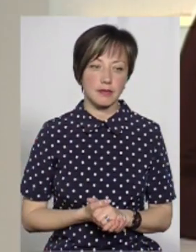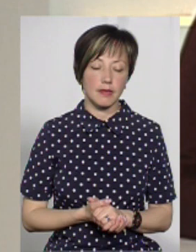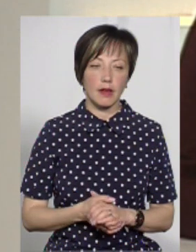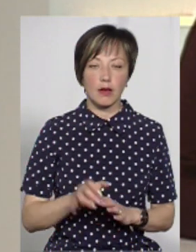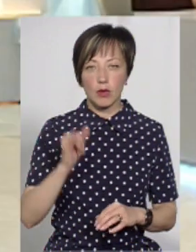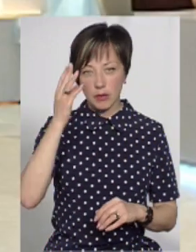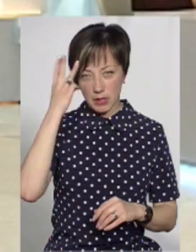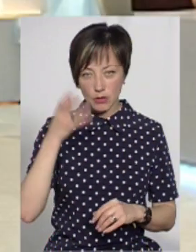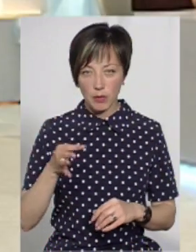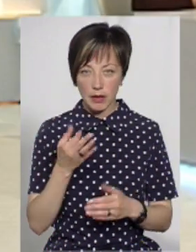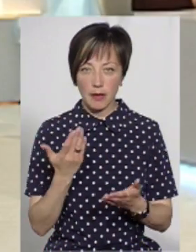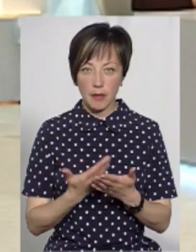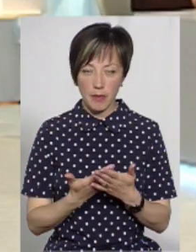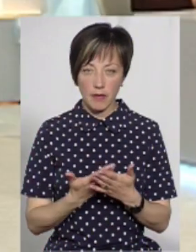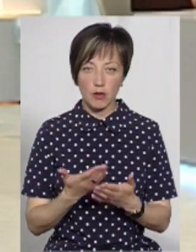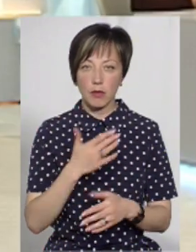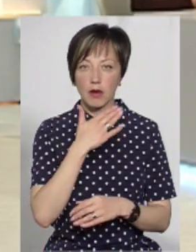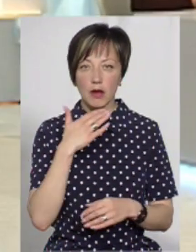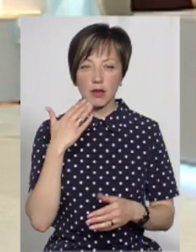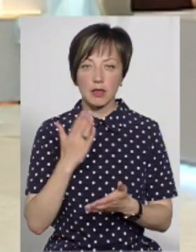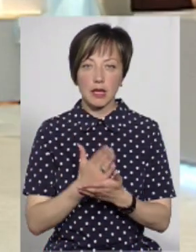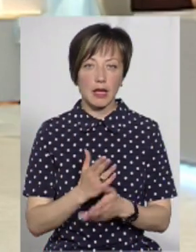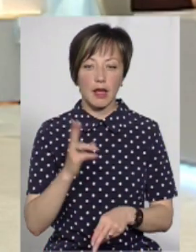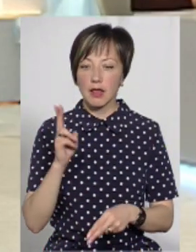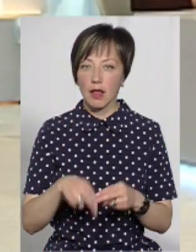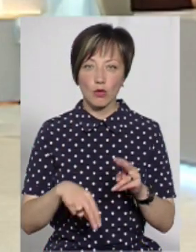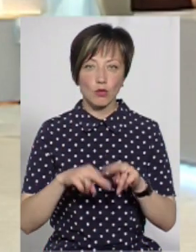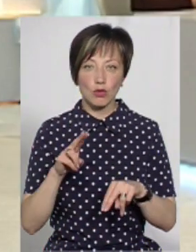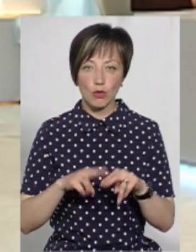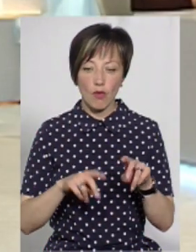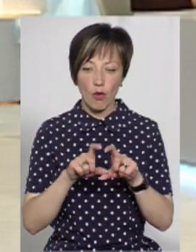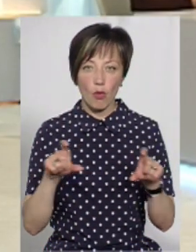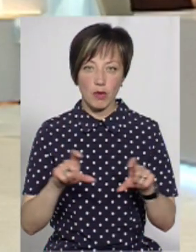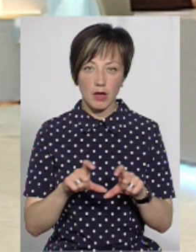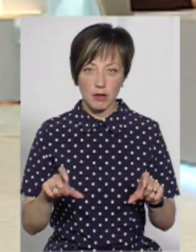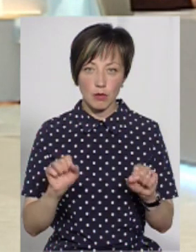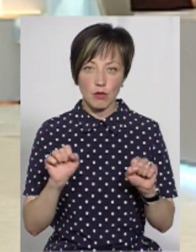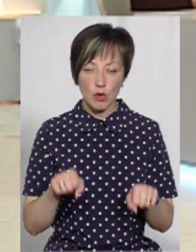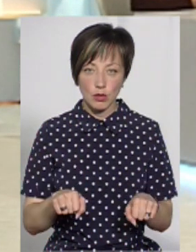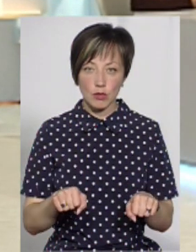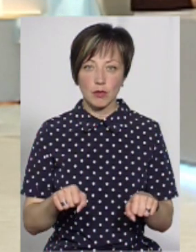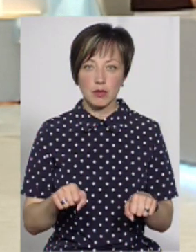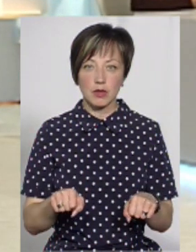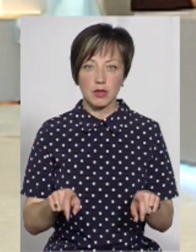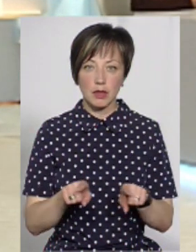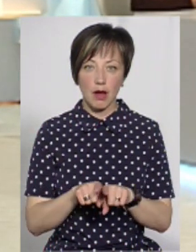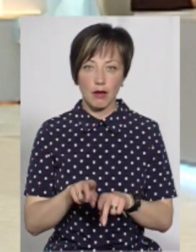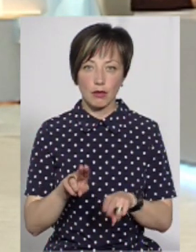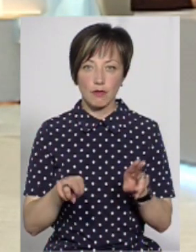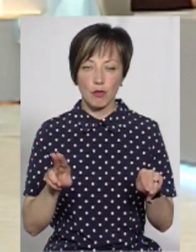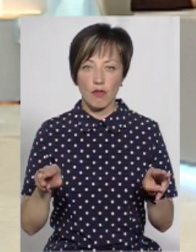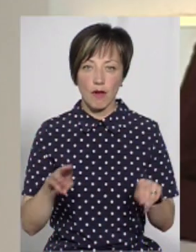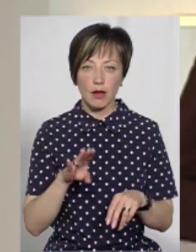У Хмельницькій області, напевно, також є багато недобудов чи інших об'єктів, яких можна було б так